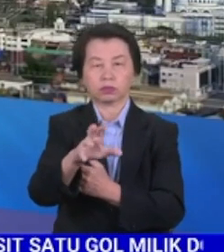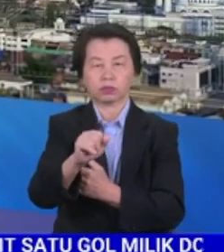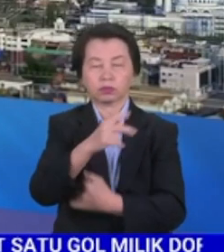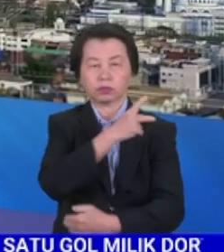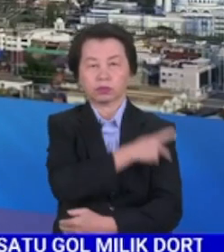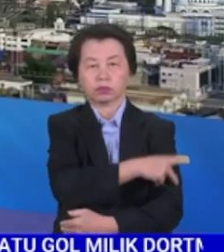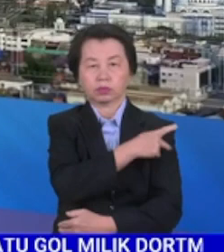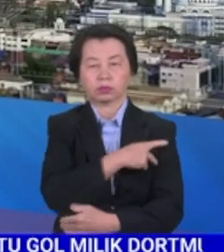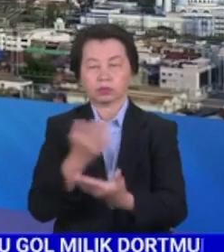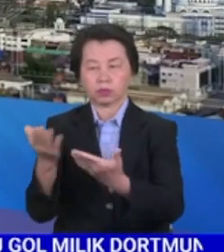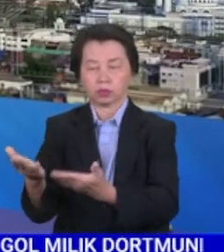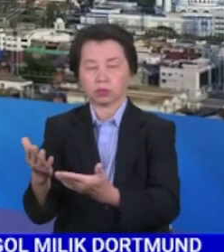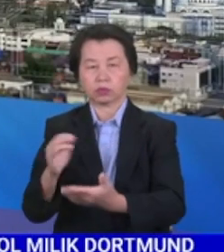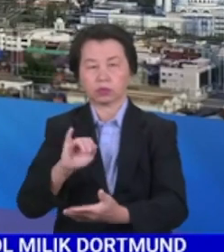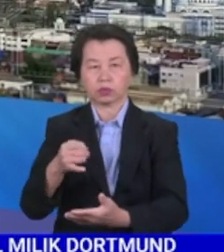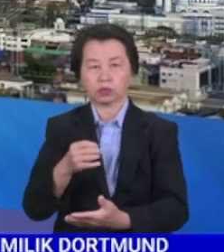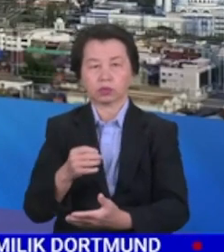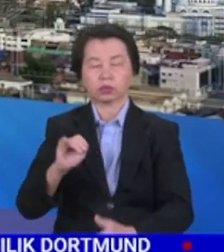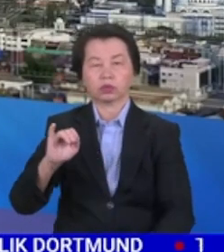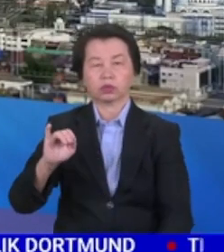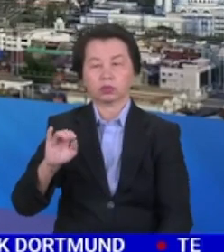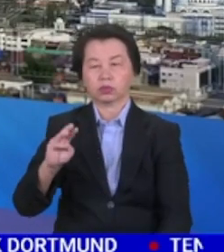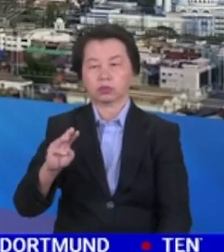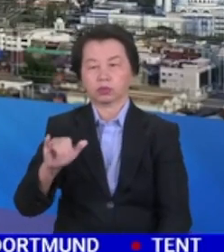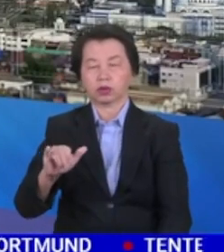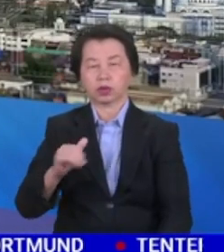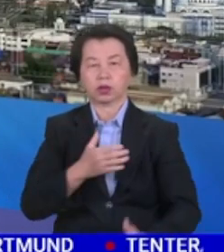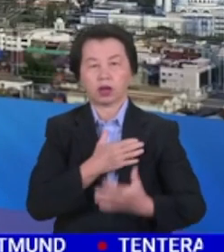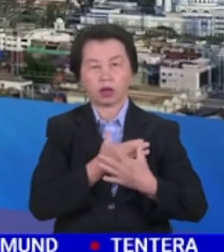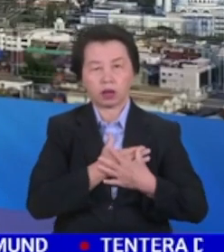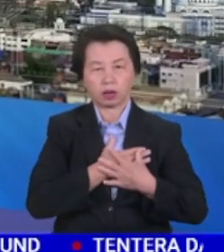oleh Pertubuhan Kesihatan Jantung Malaysia MyHeart.